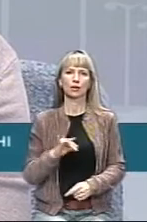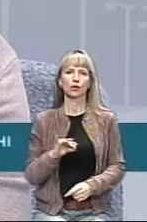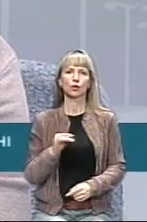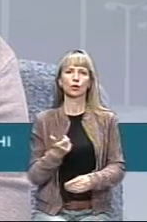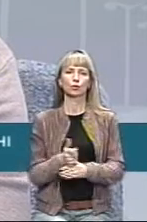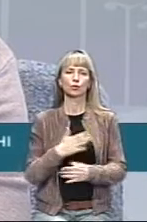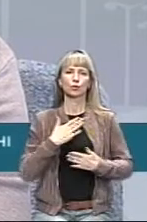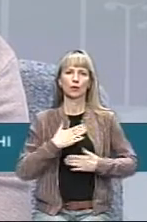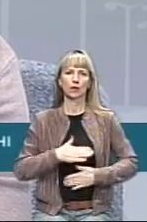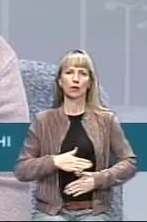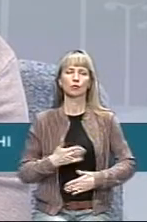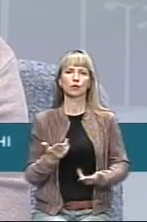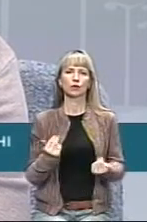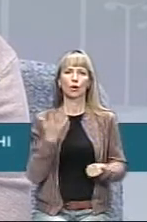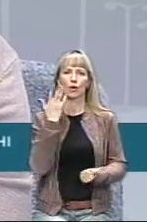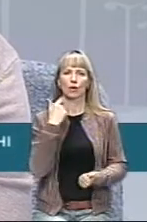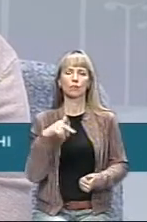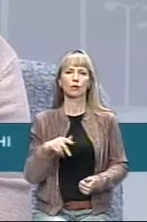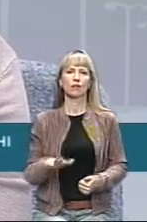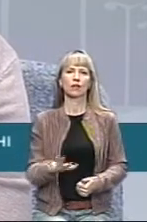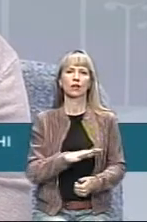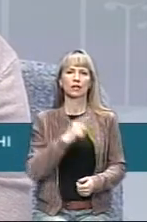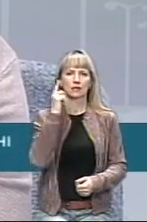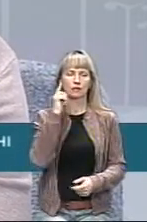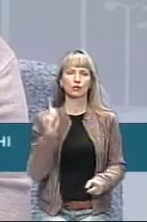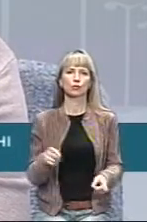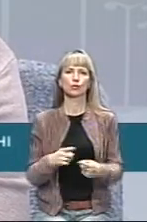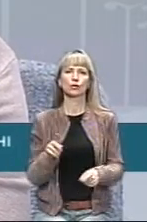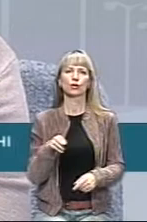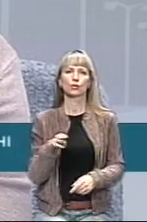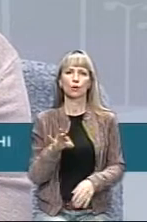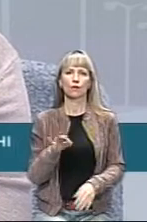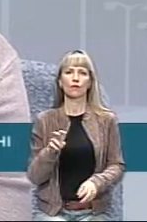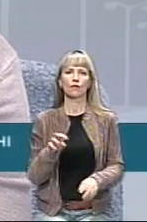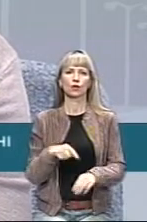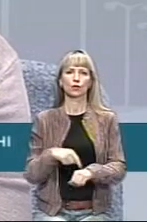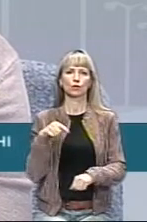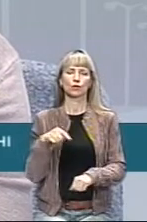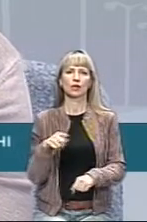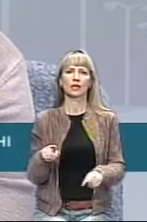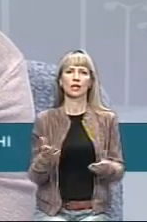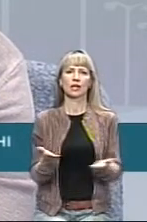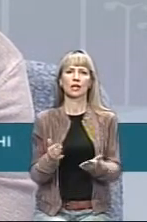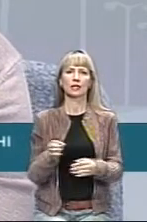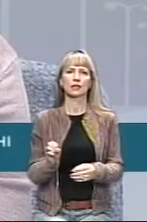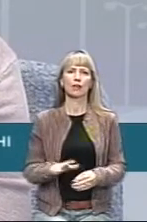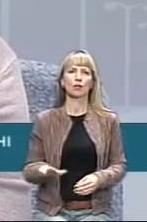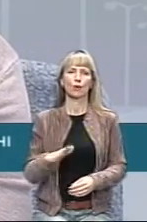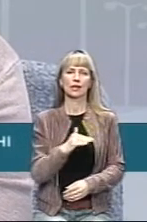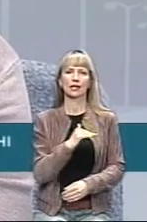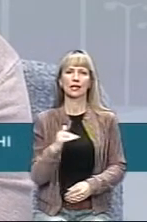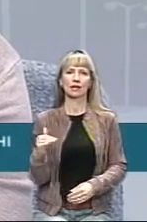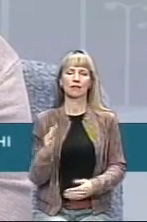дуже приємно, дійсно, що коли приходиш в краєзнавчий музей, то відчувається вже якийсь європейський рівень